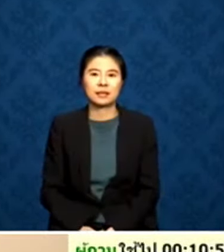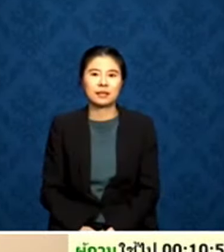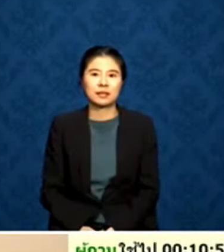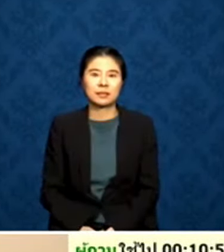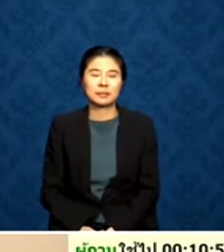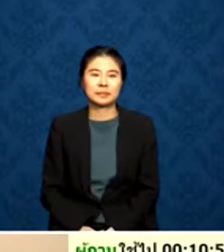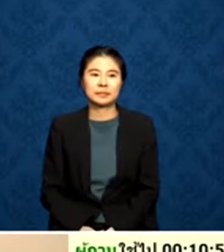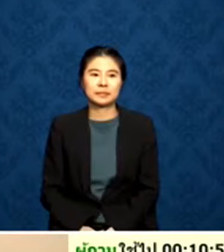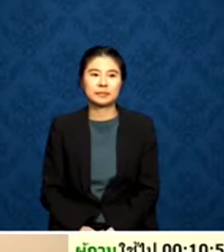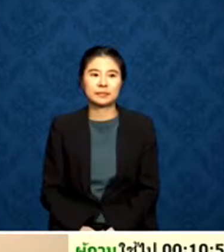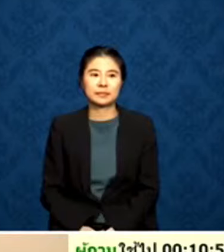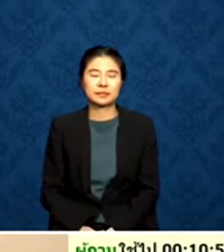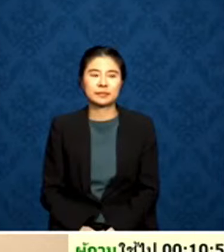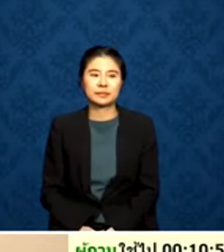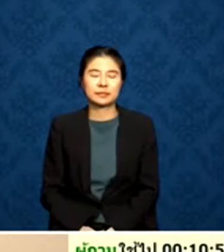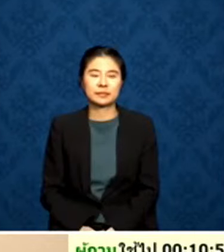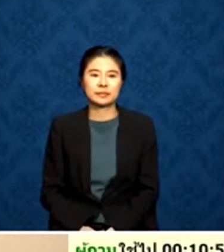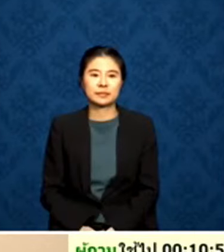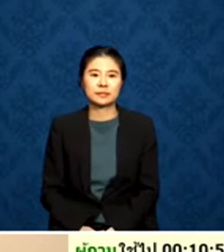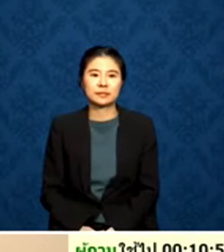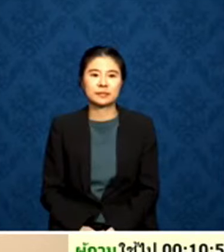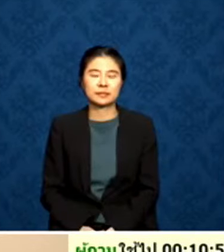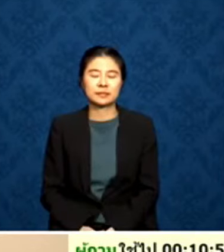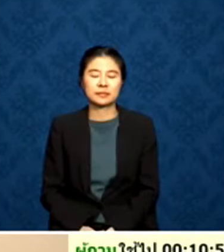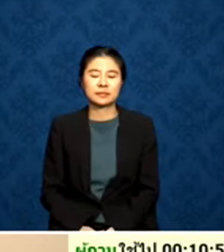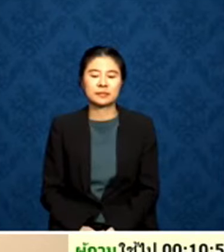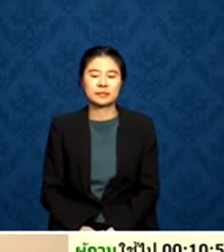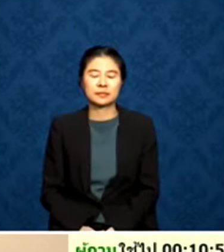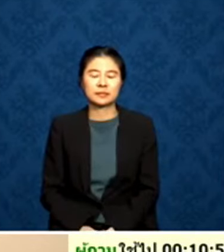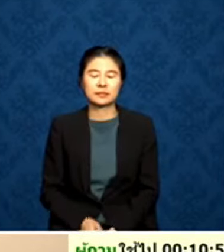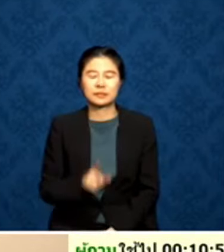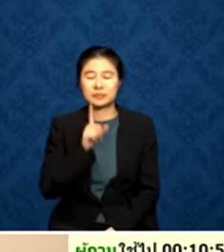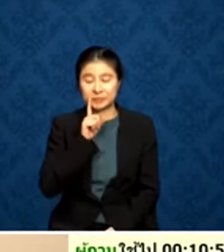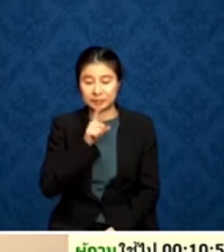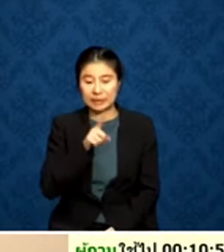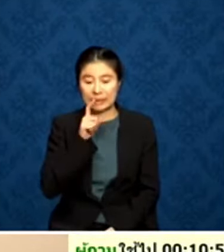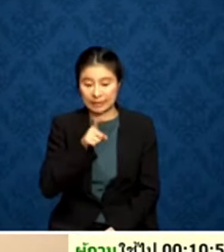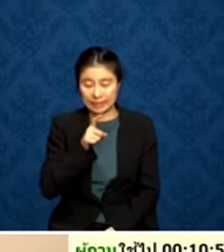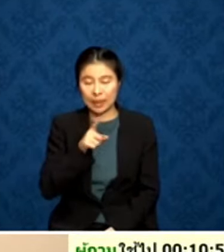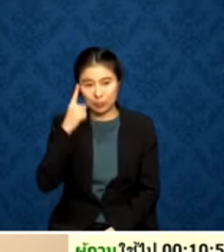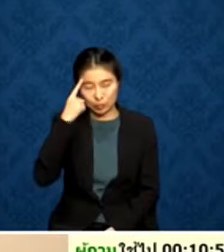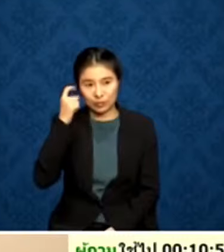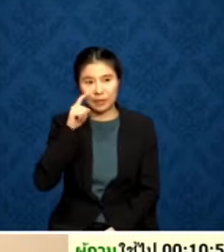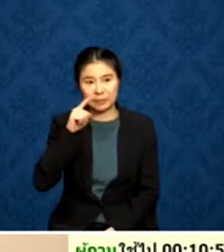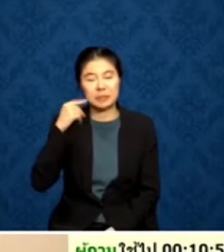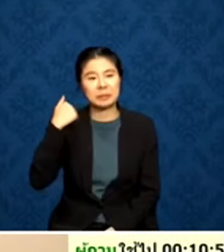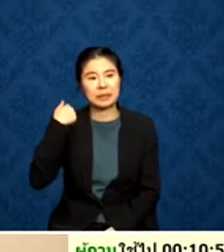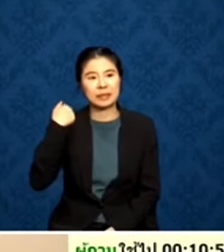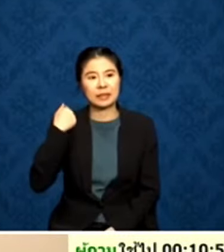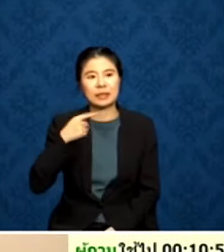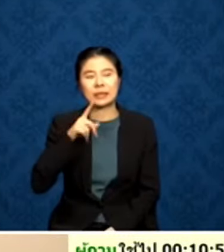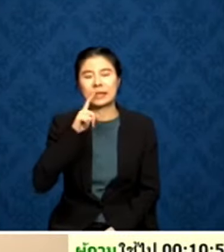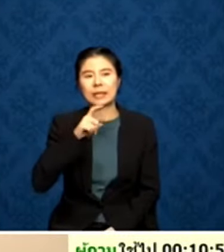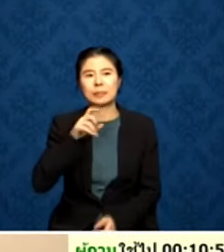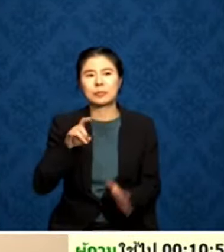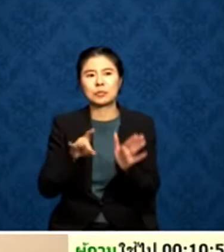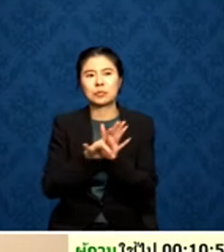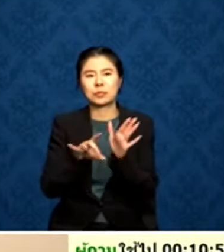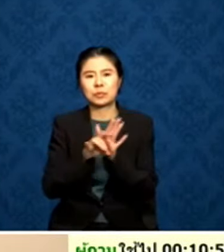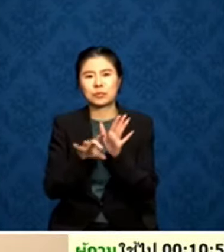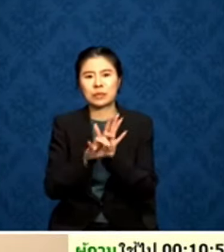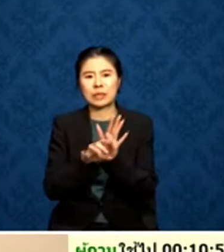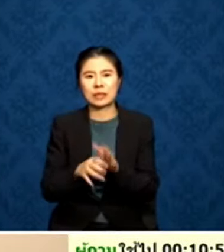ครับคุณธรปีประสงค์จะถามได้อีกไหมครับท่านจะถามได้อีกครั้งครับเพราะท่านยังมีเวลาประม